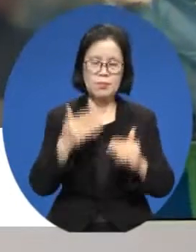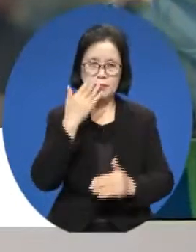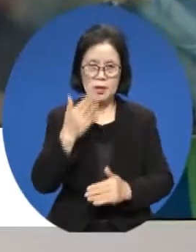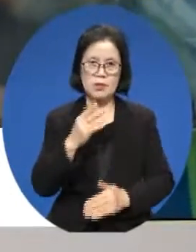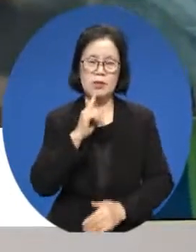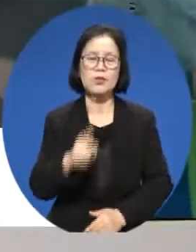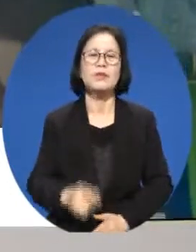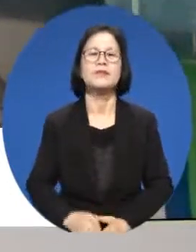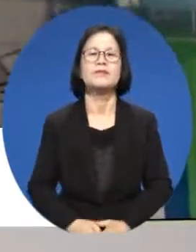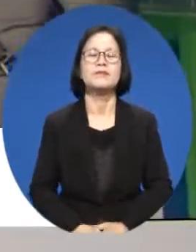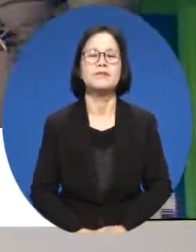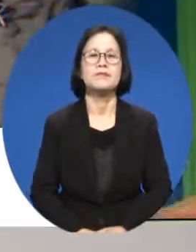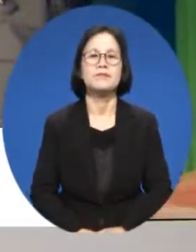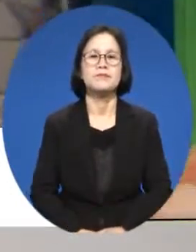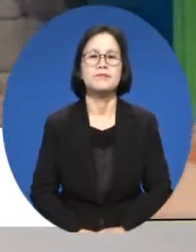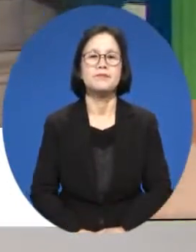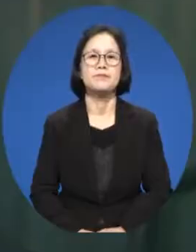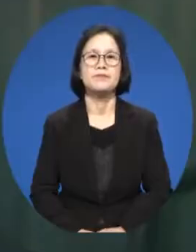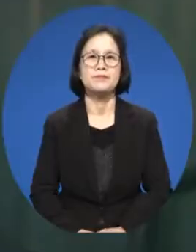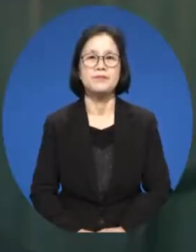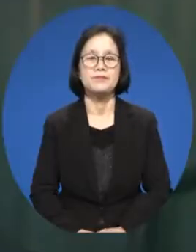소식 이동민 기자입니다.